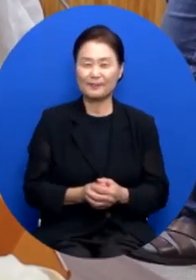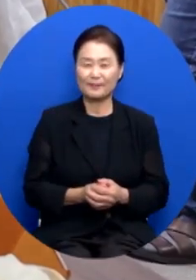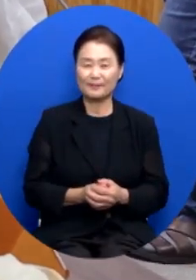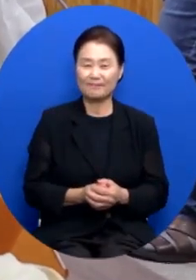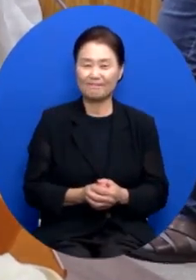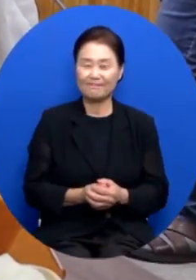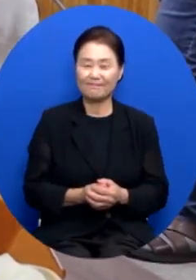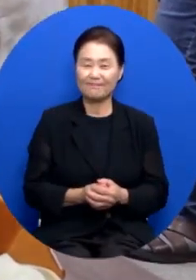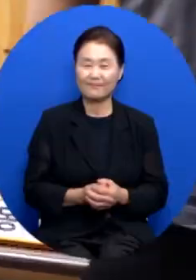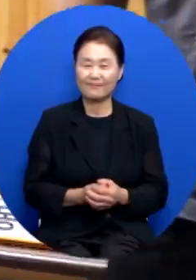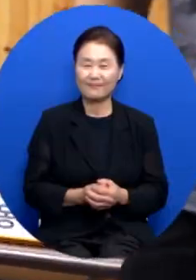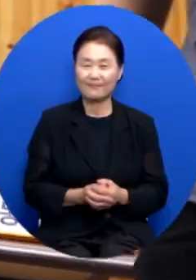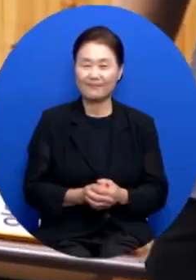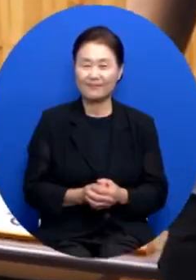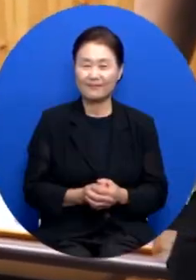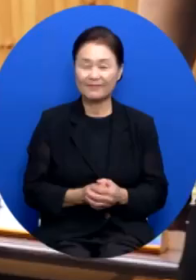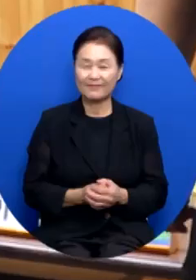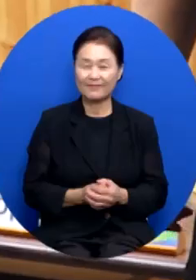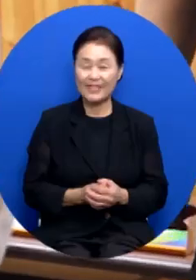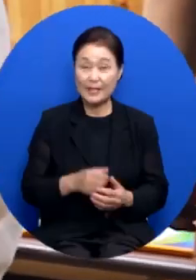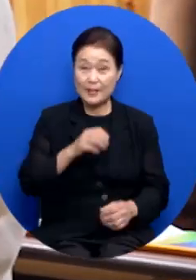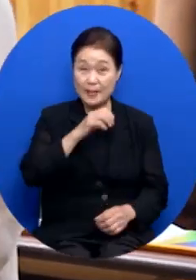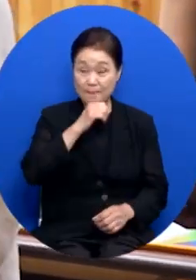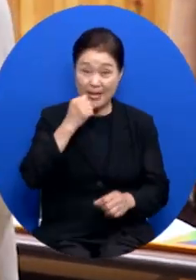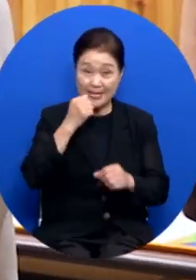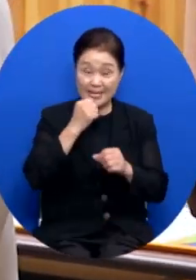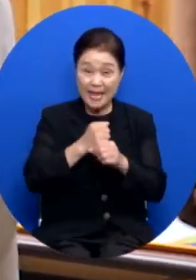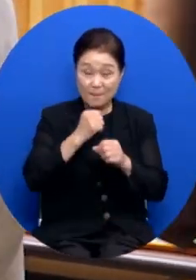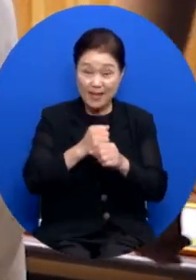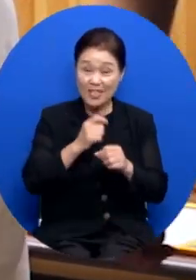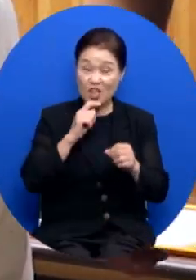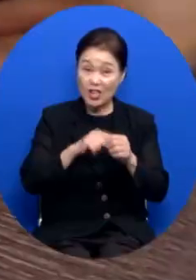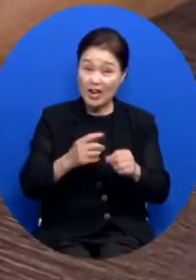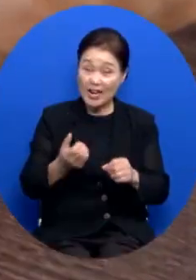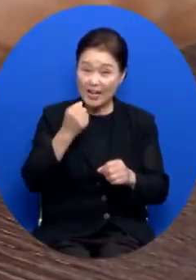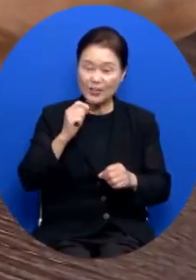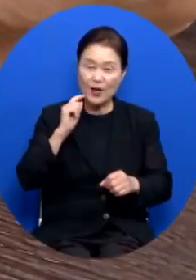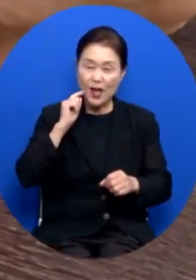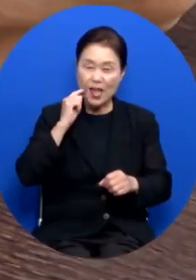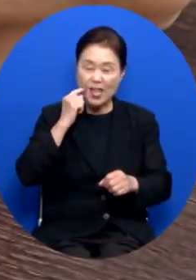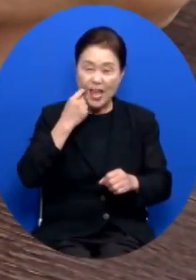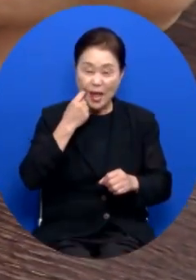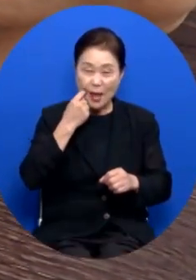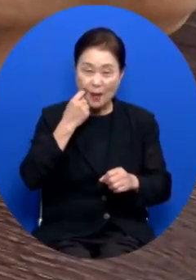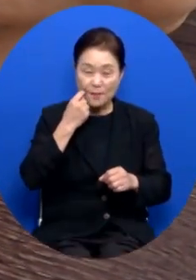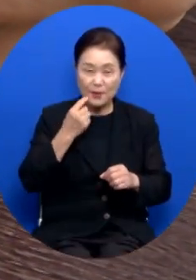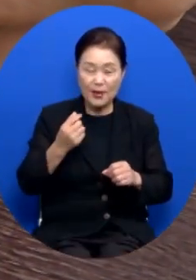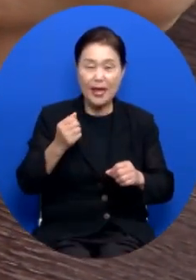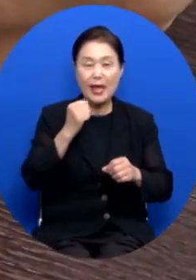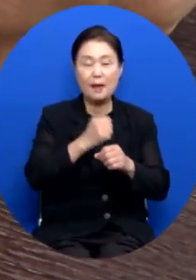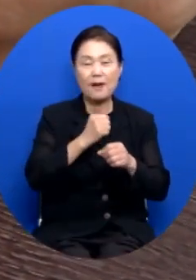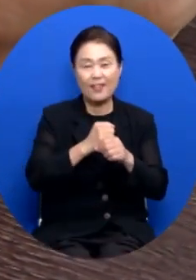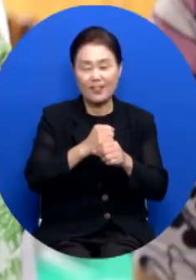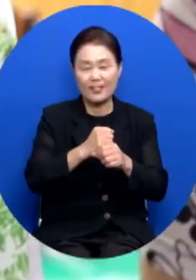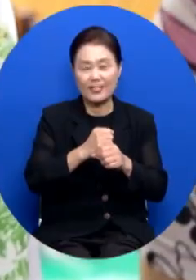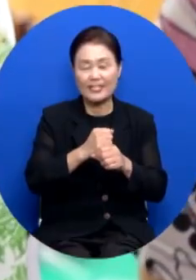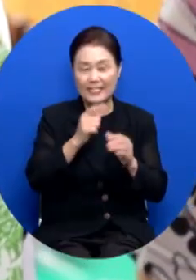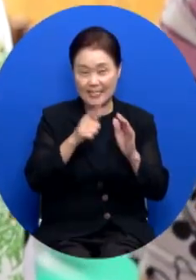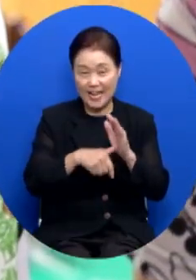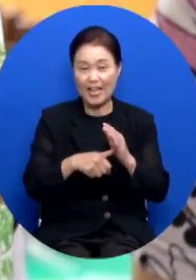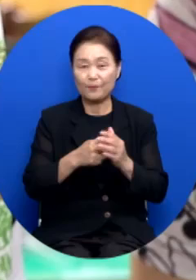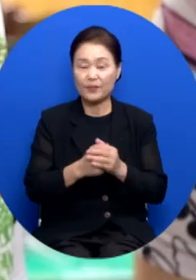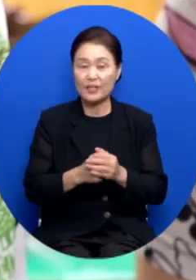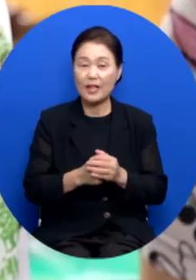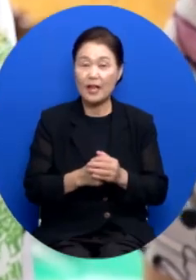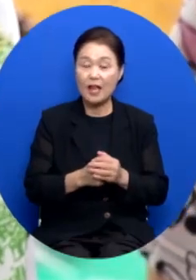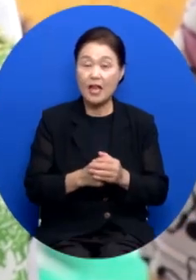행복해요. 이제는 맛있게 만들어진 기정빵을 예쁘게 담아낼 포장 교육 시간. 비닐 접착기가